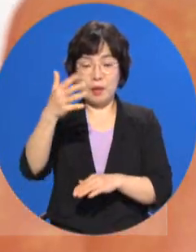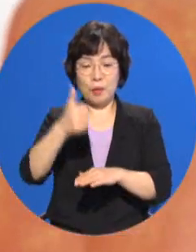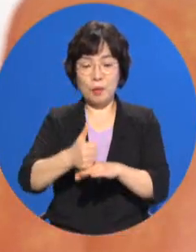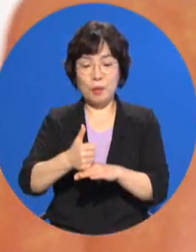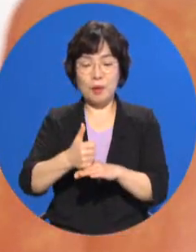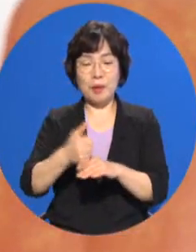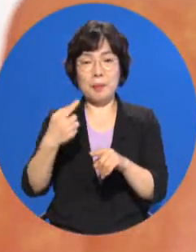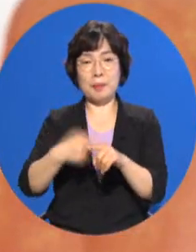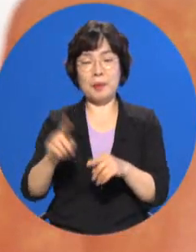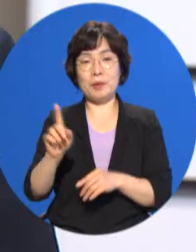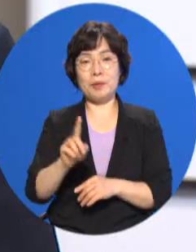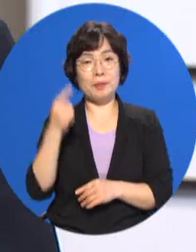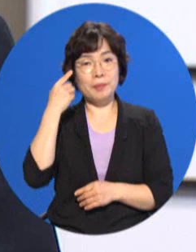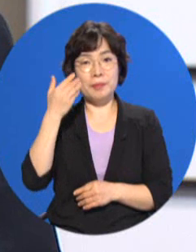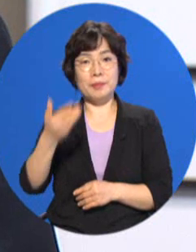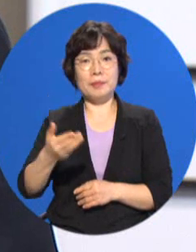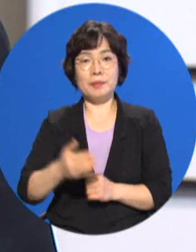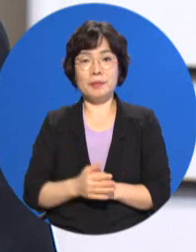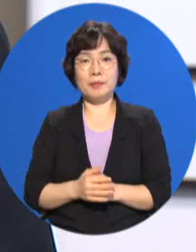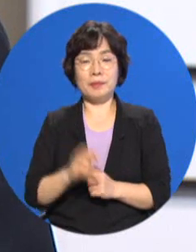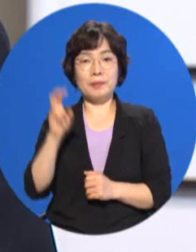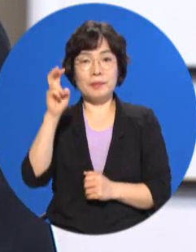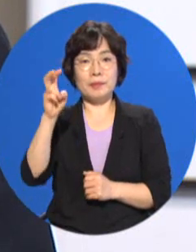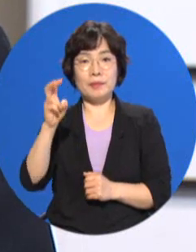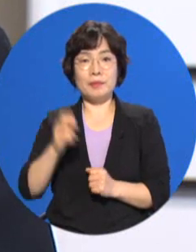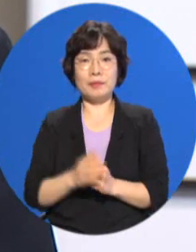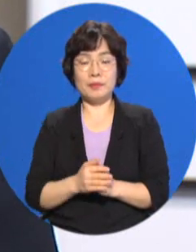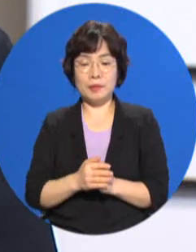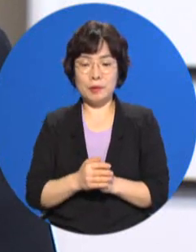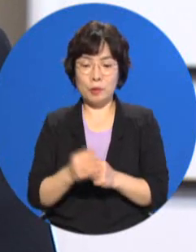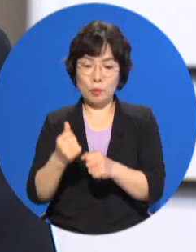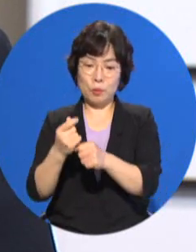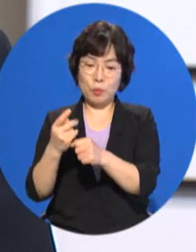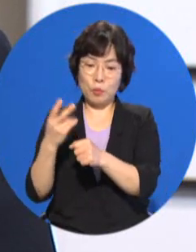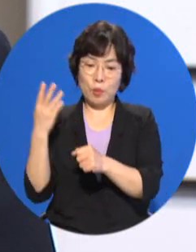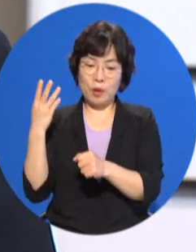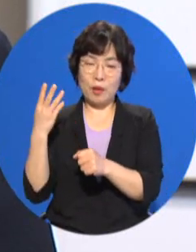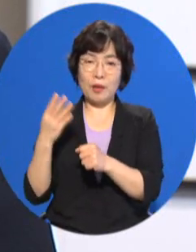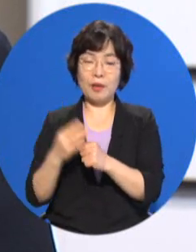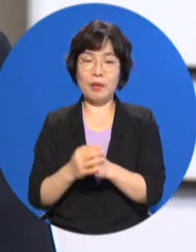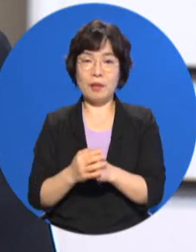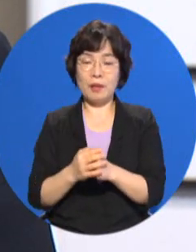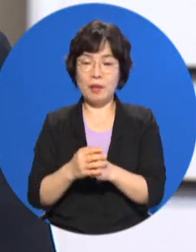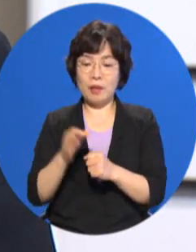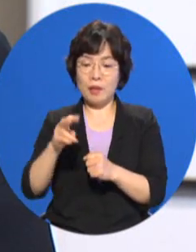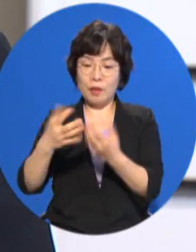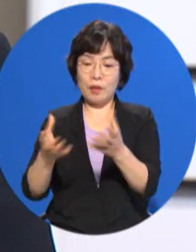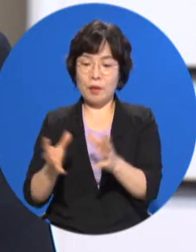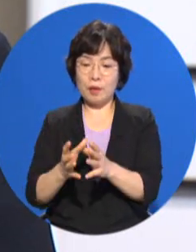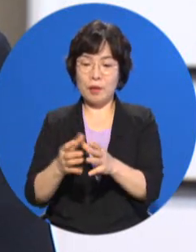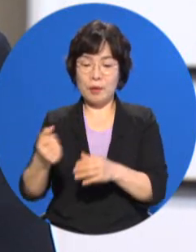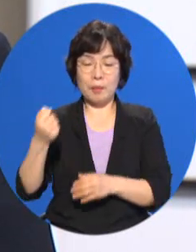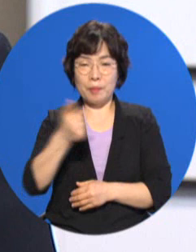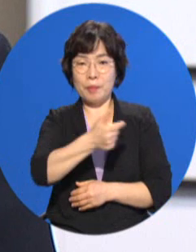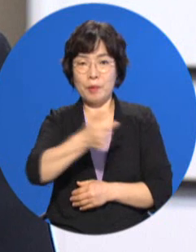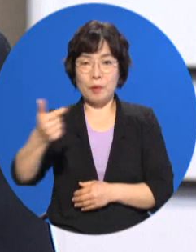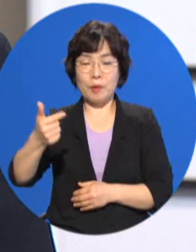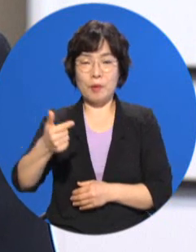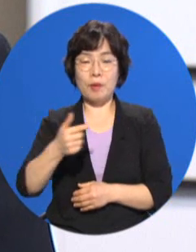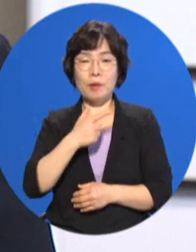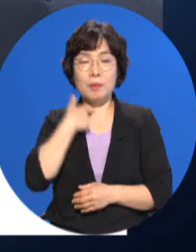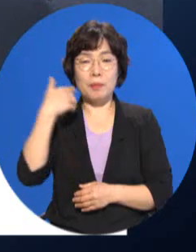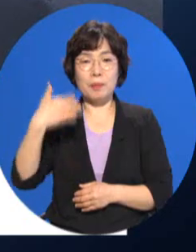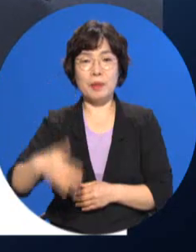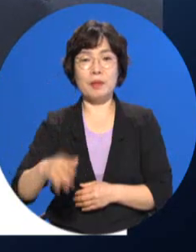어떻게 해석하십니까? 아마 수십 년 내에 아마 이렇게 여당이 압승한 것은 없었을